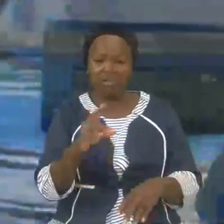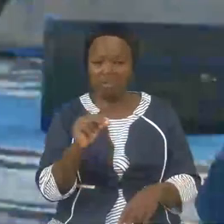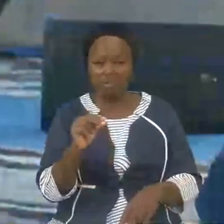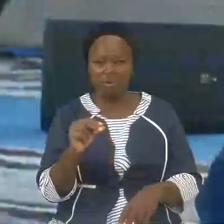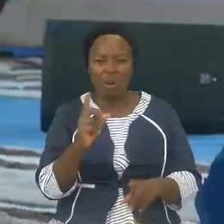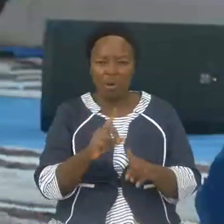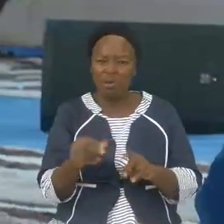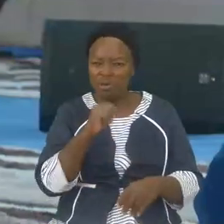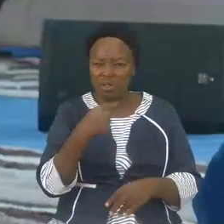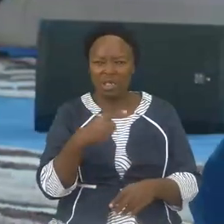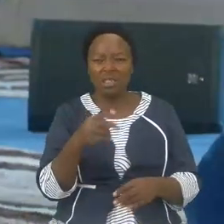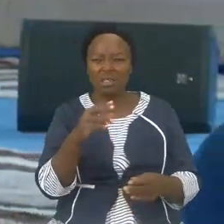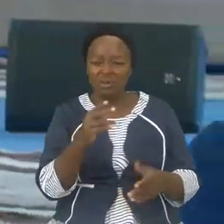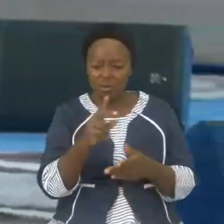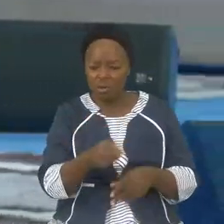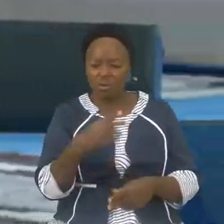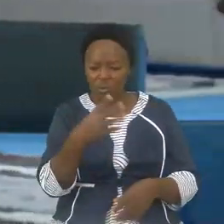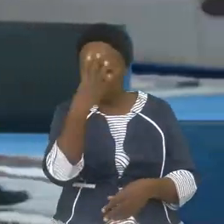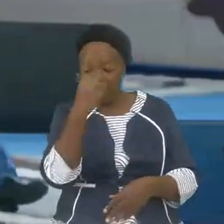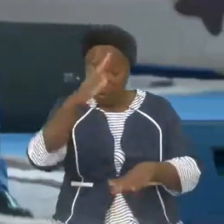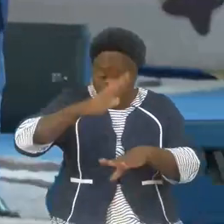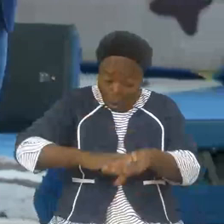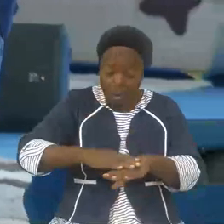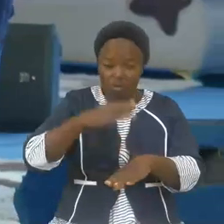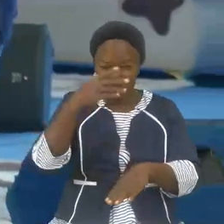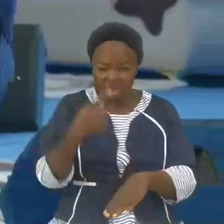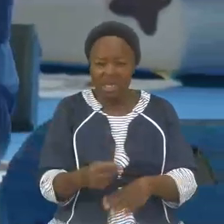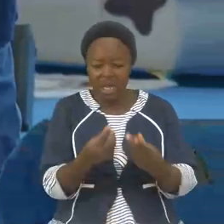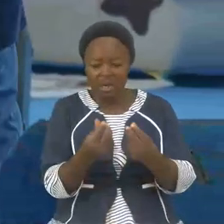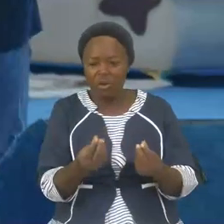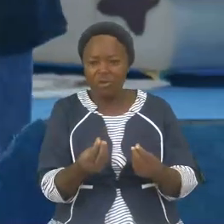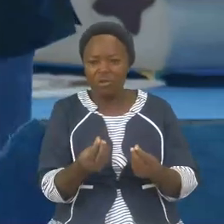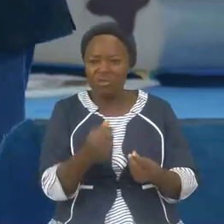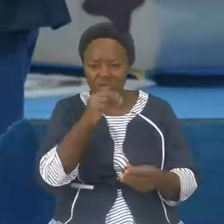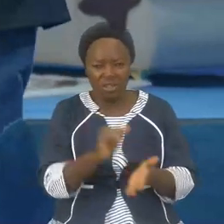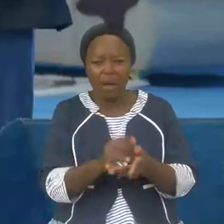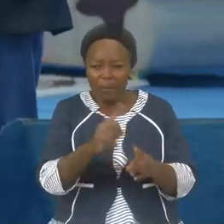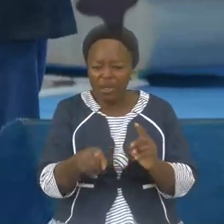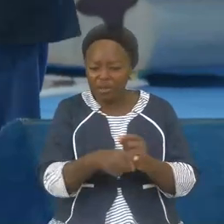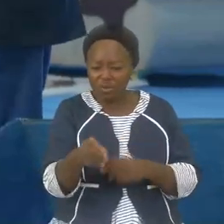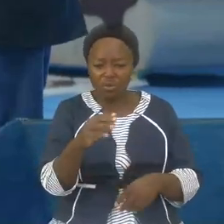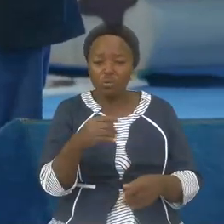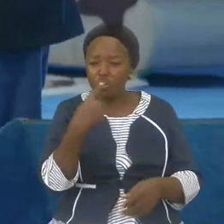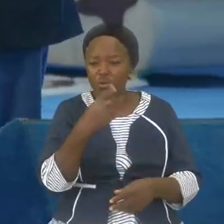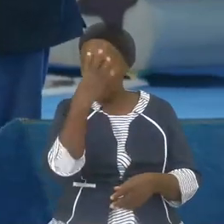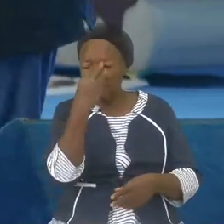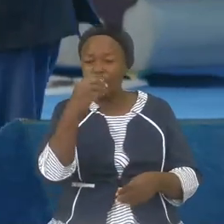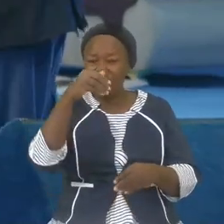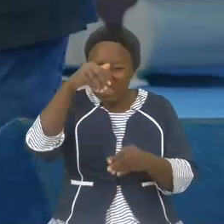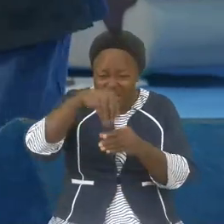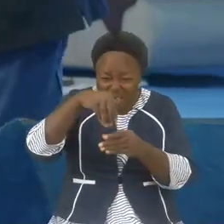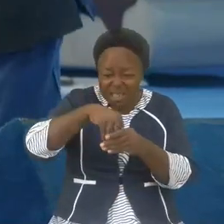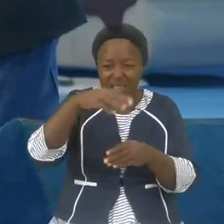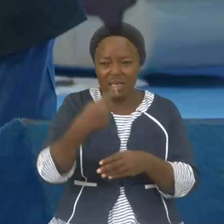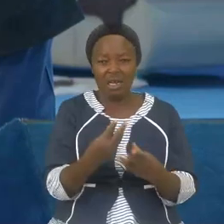de notre sommeil ordinaire. Mais plusieurs de ceux qui dorment dans la poussière de la terre, qui sont-ils?